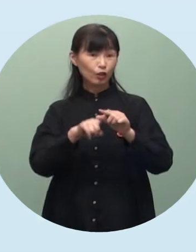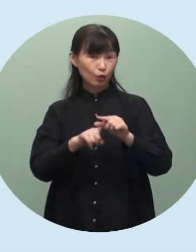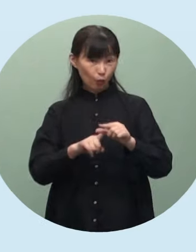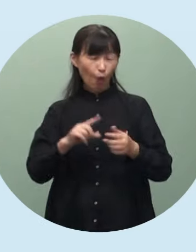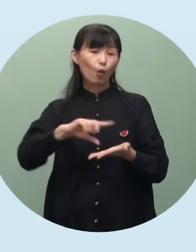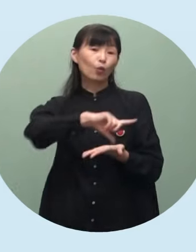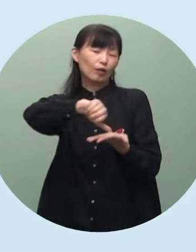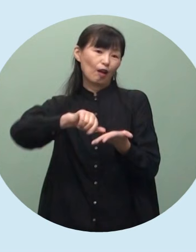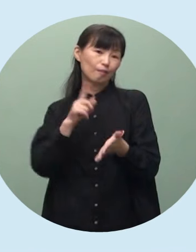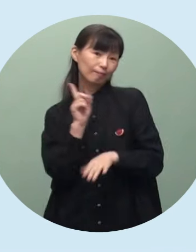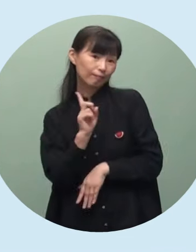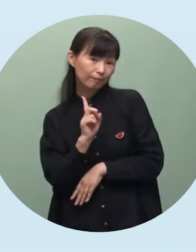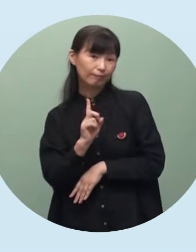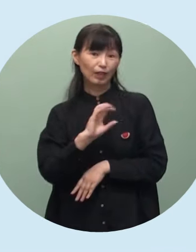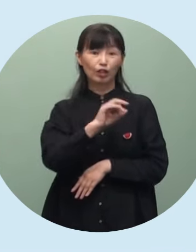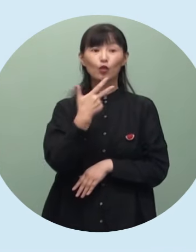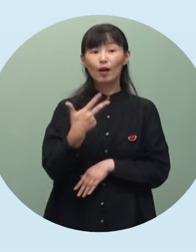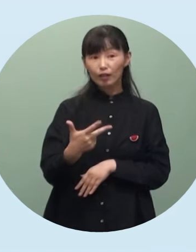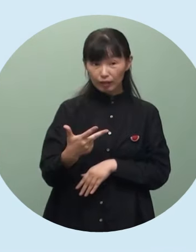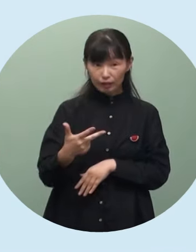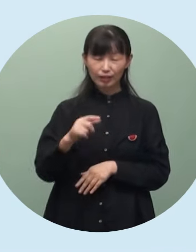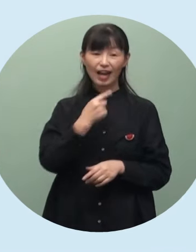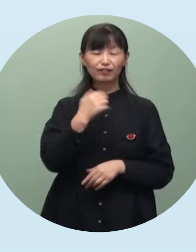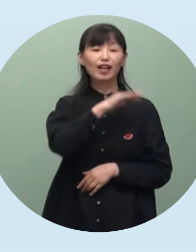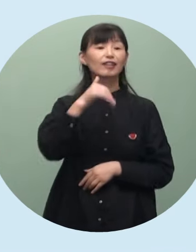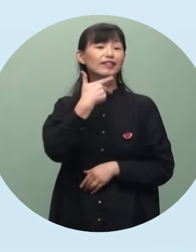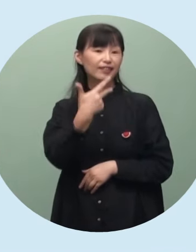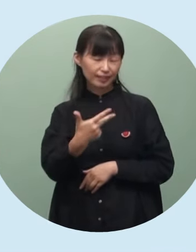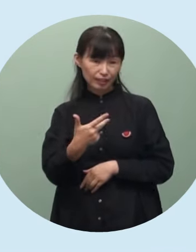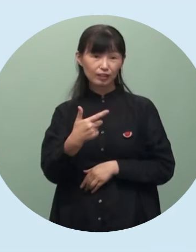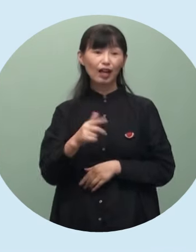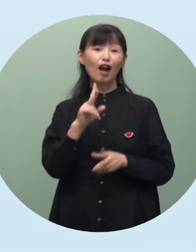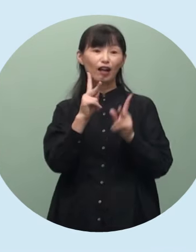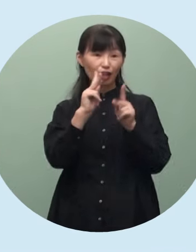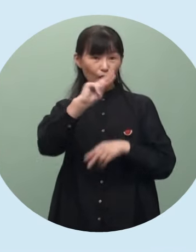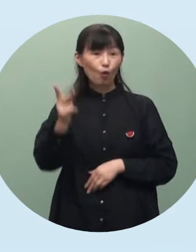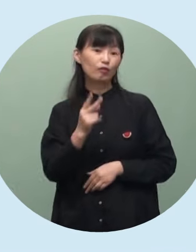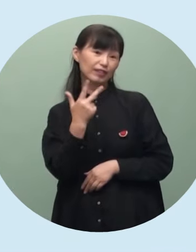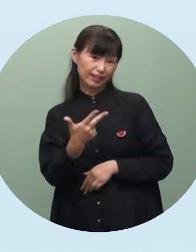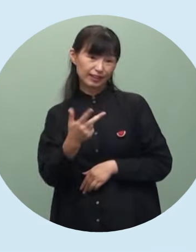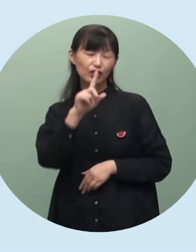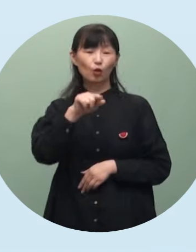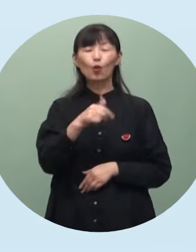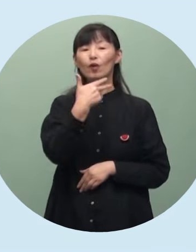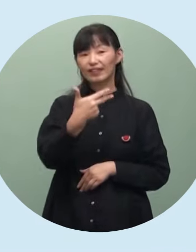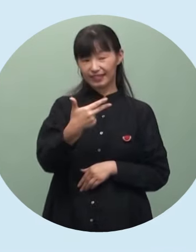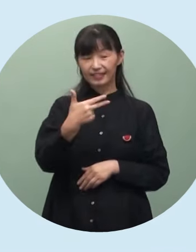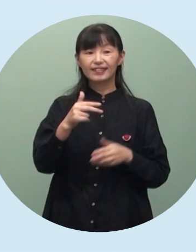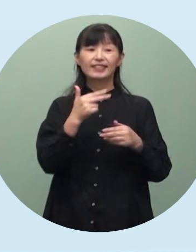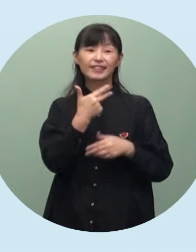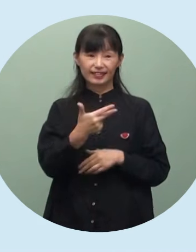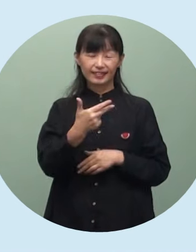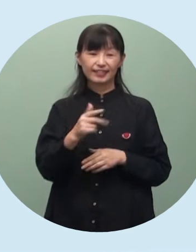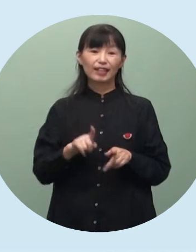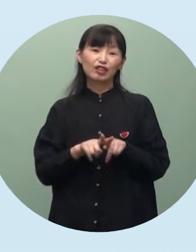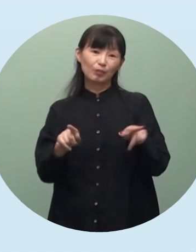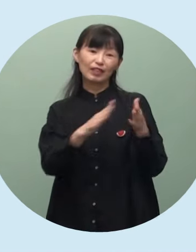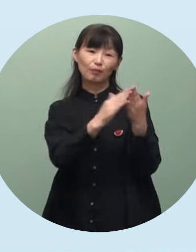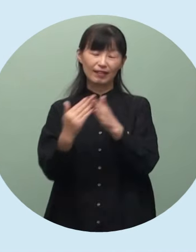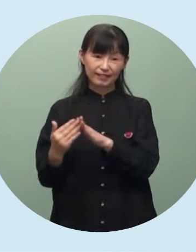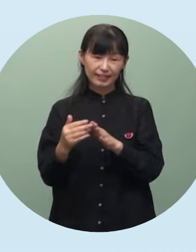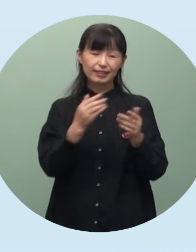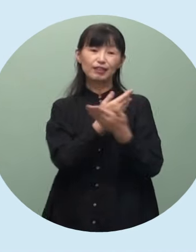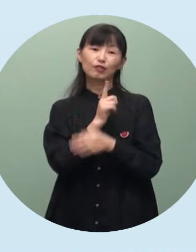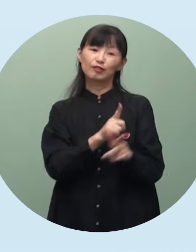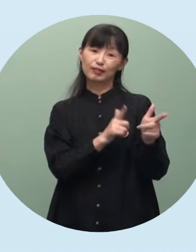石川中央都市圏とは金沢市と白山市、河北市、野々市市、津幡町、内灘町